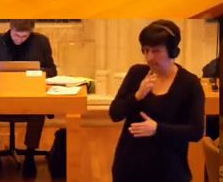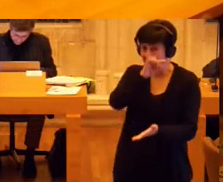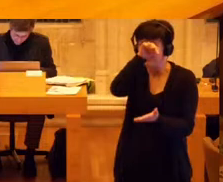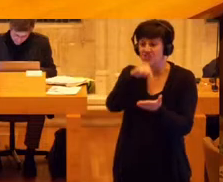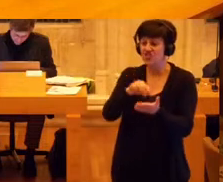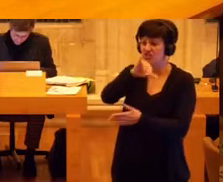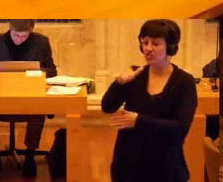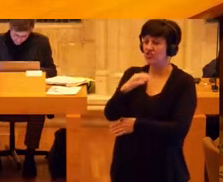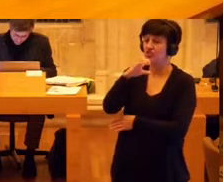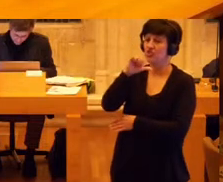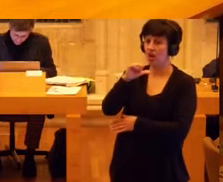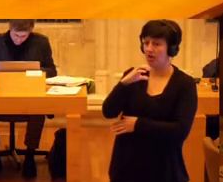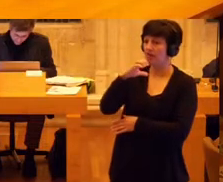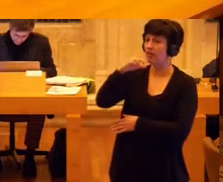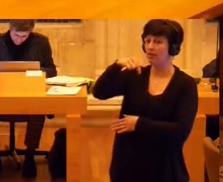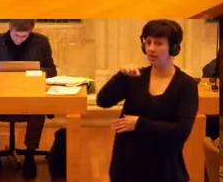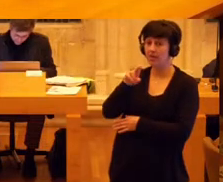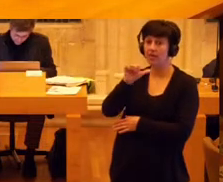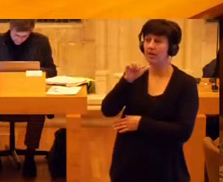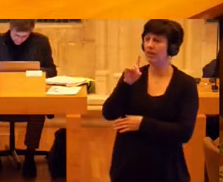Jacquard et de la présence